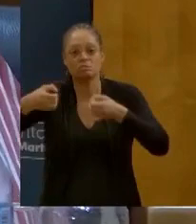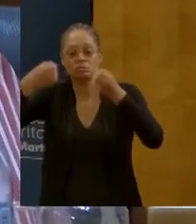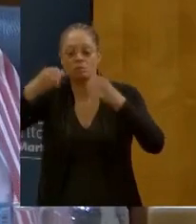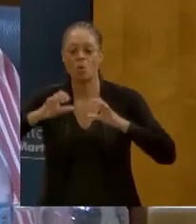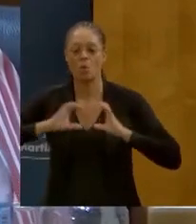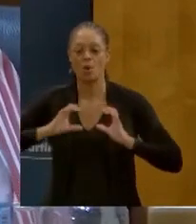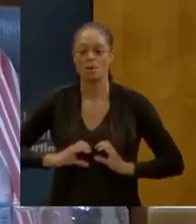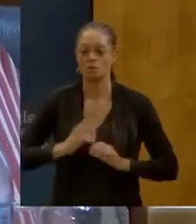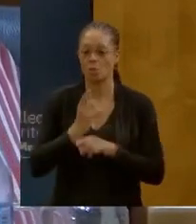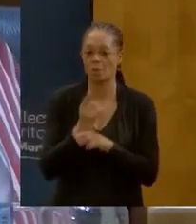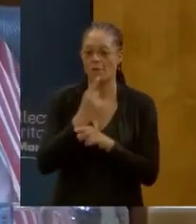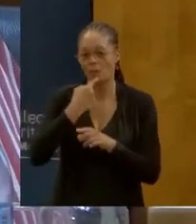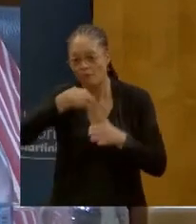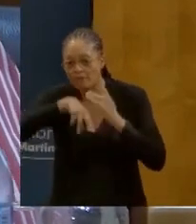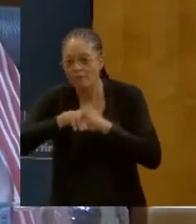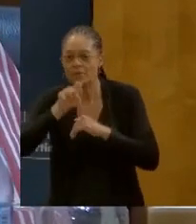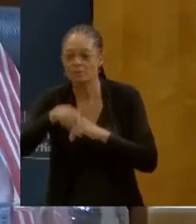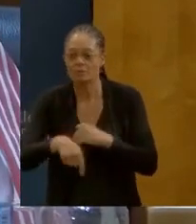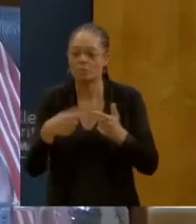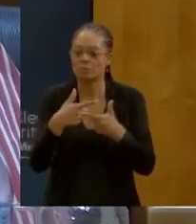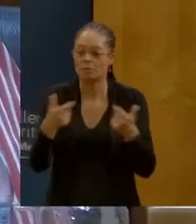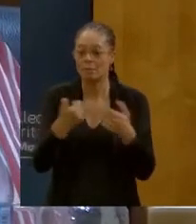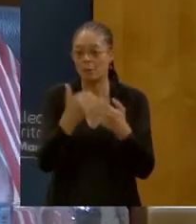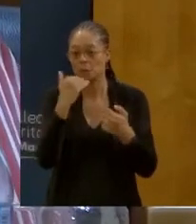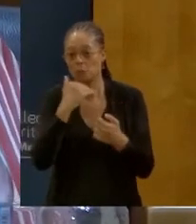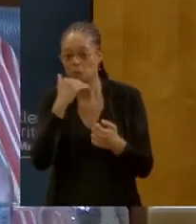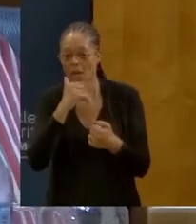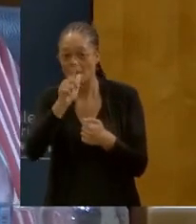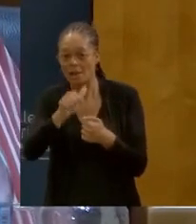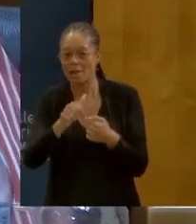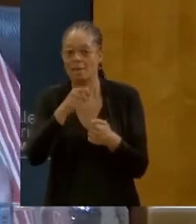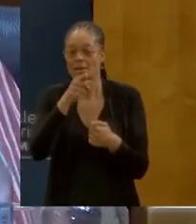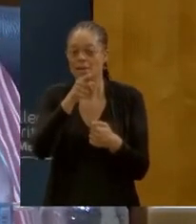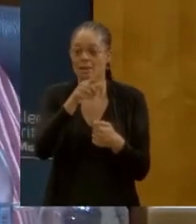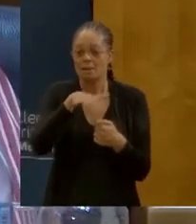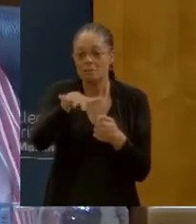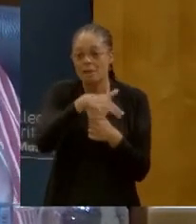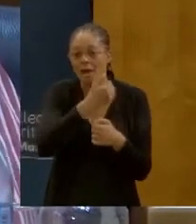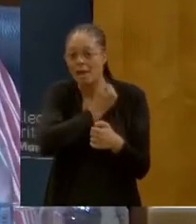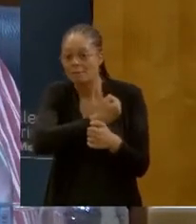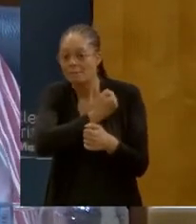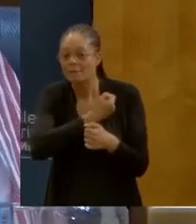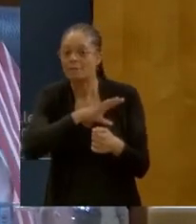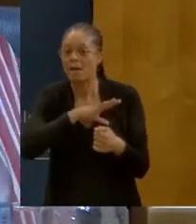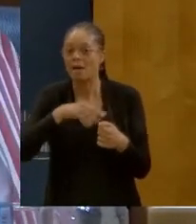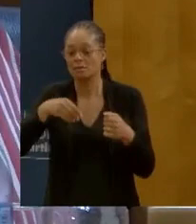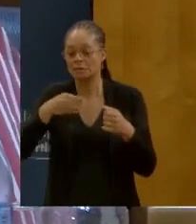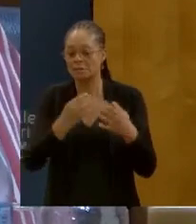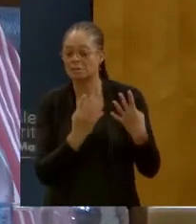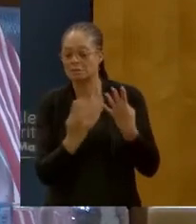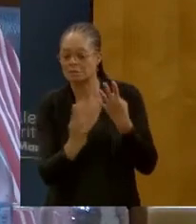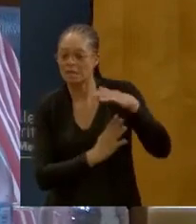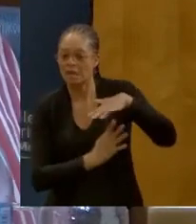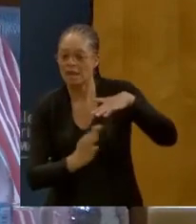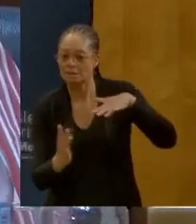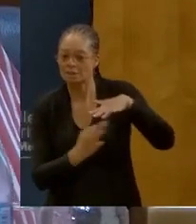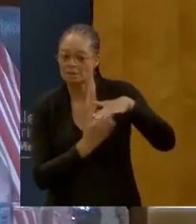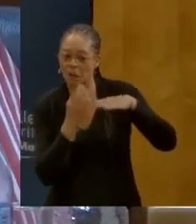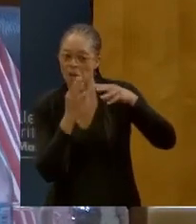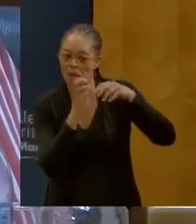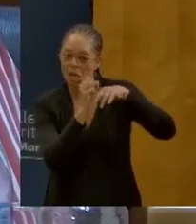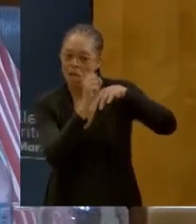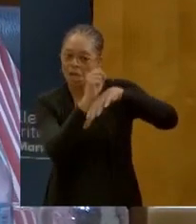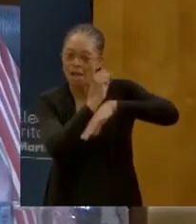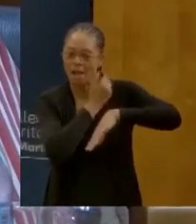du Robert, des menuisiers existants qui avaient été endommagés par les sargasses, etc. Donc, on pouvait penser qu'il y avait de